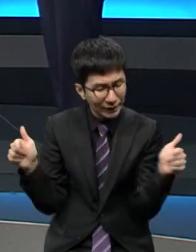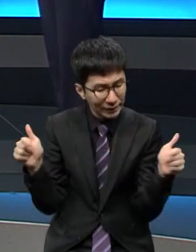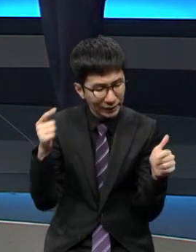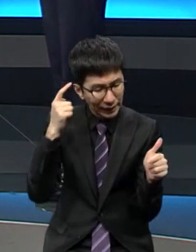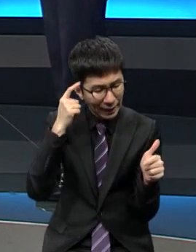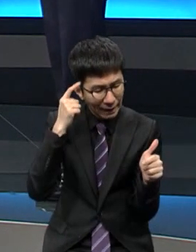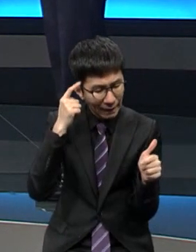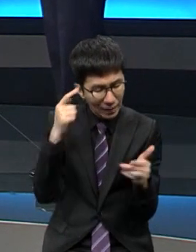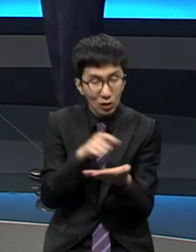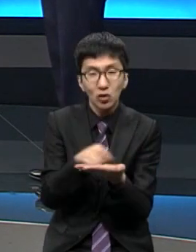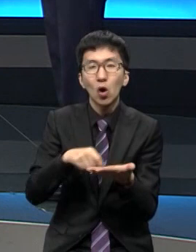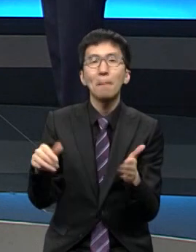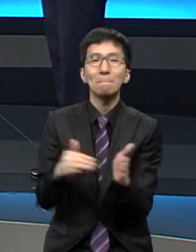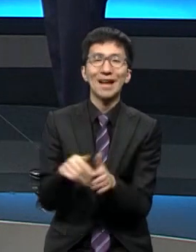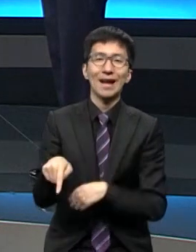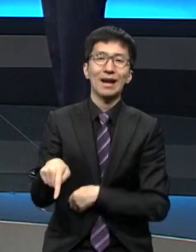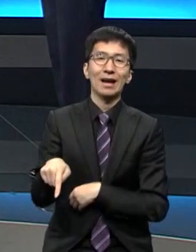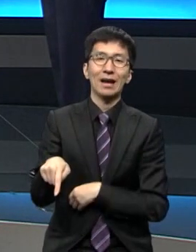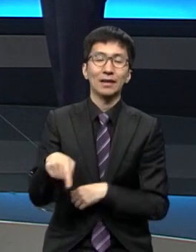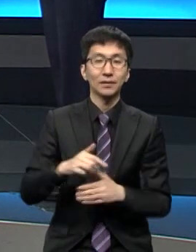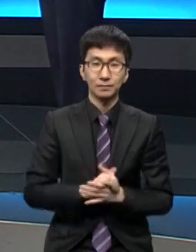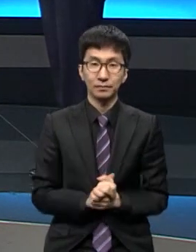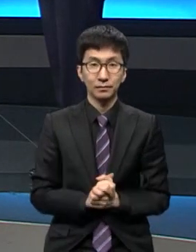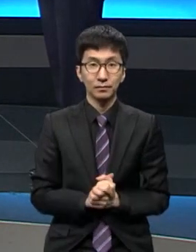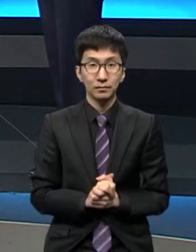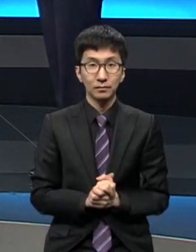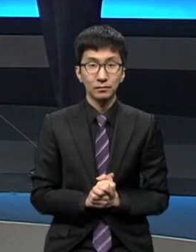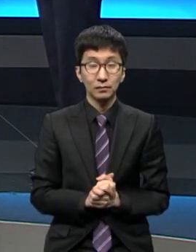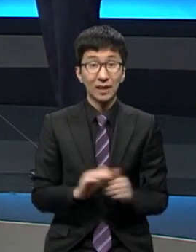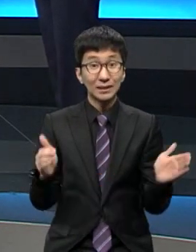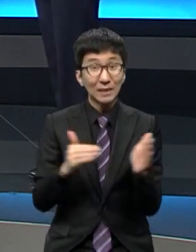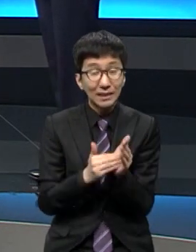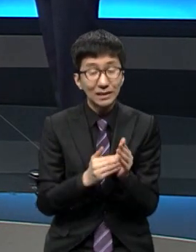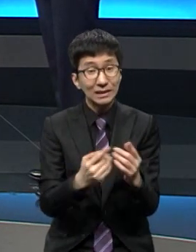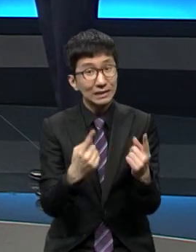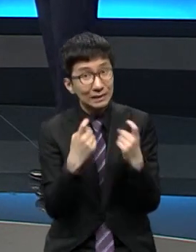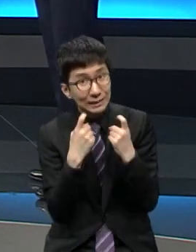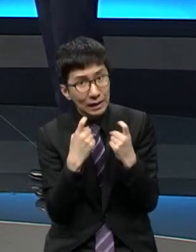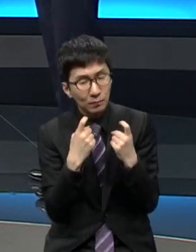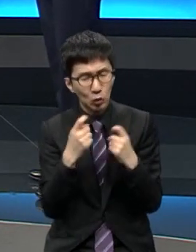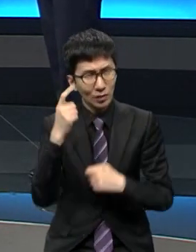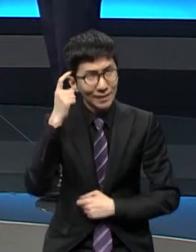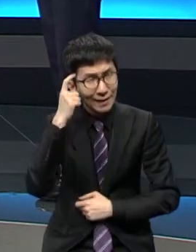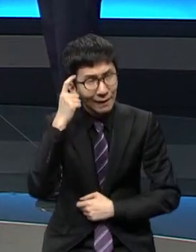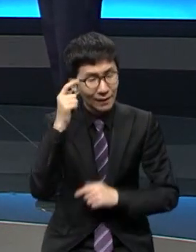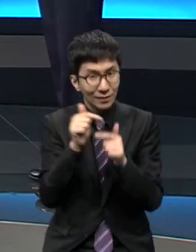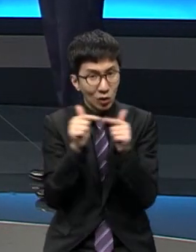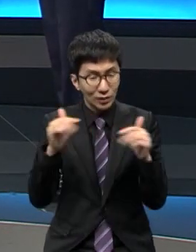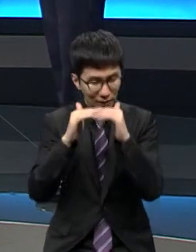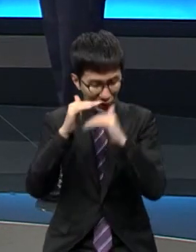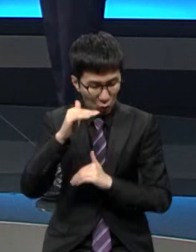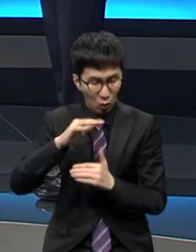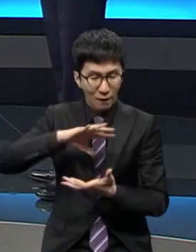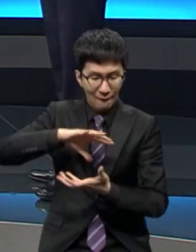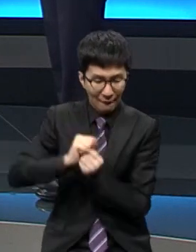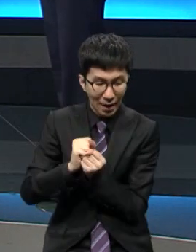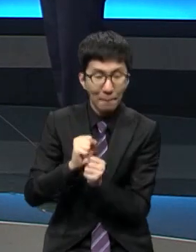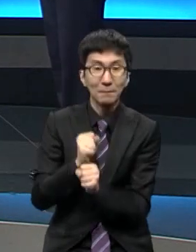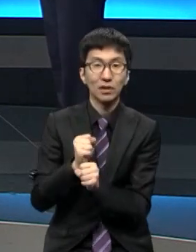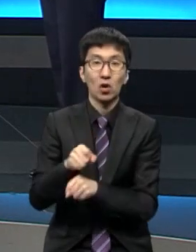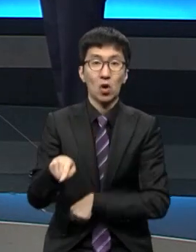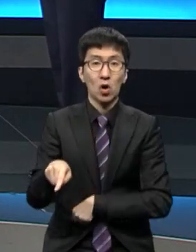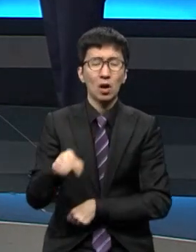적어 놓았다는 겁니까 그러니까 지금까지 나온 의혹들을 거기에 정치적 판단 까지 담겨 있다고 이야기를 하는 건데 그럼 이런 문건을